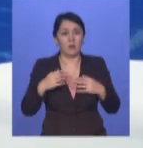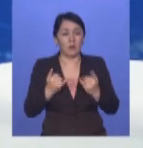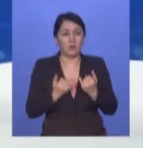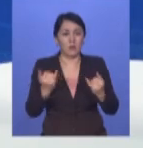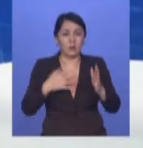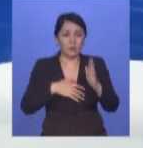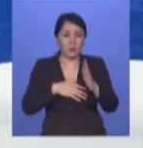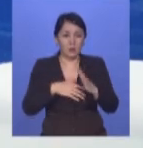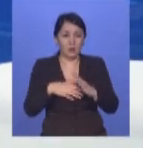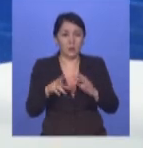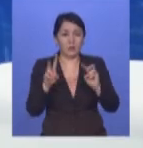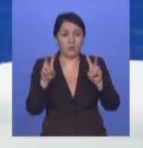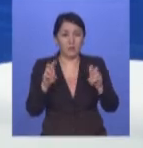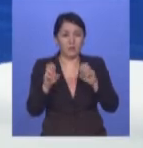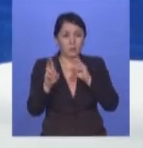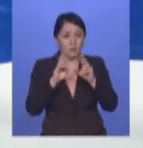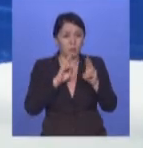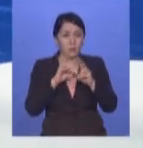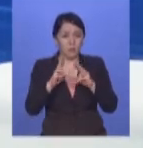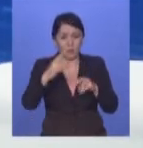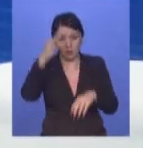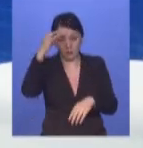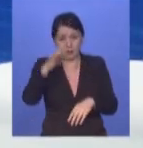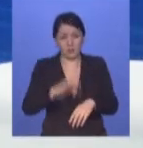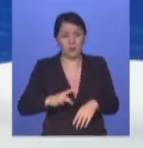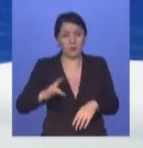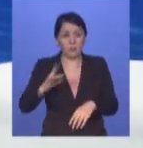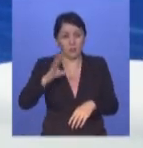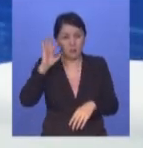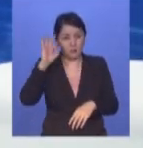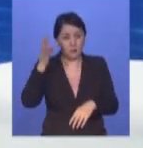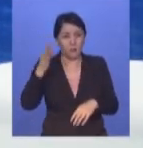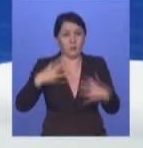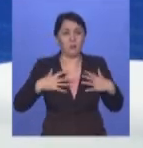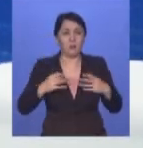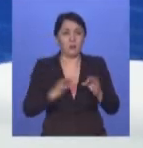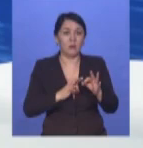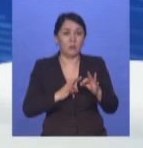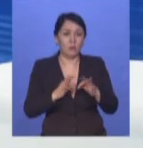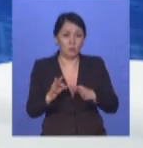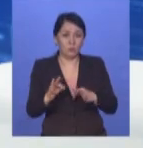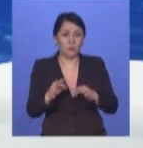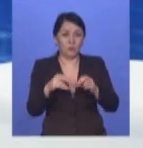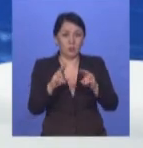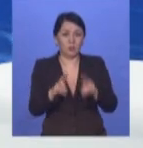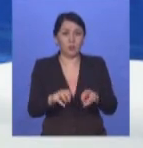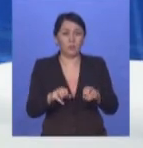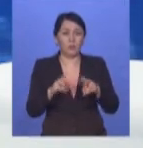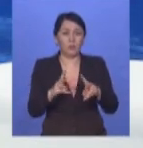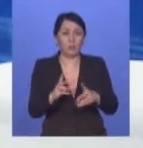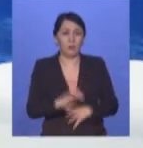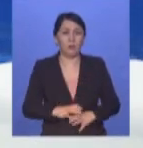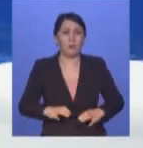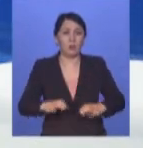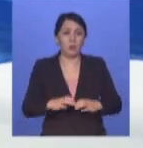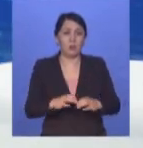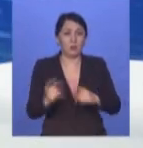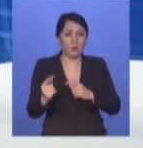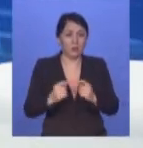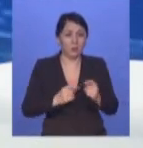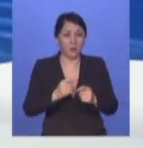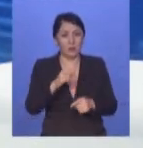денсаулық қызметін жетілдіру бойынша конференция өтті. Оған Қазақстан Республикасы психикалық денсаулық саласында жұмыс істейтін